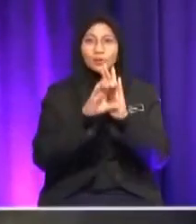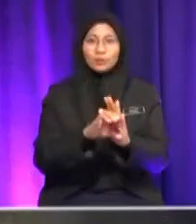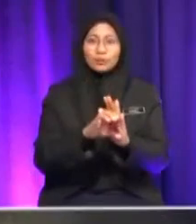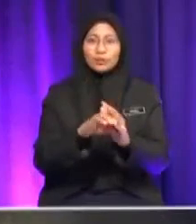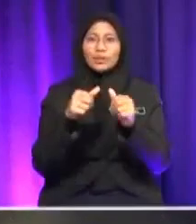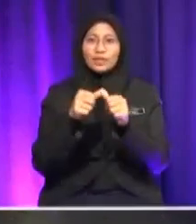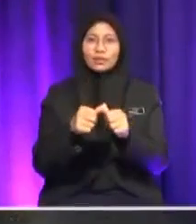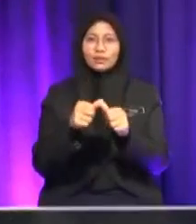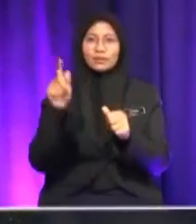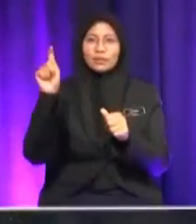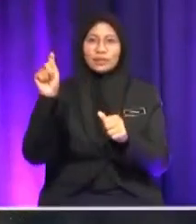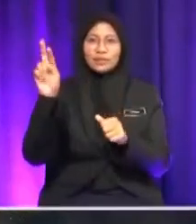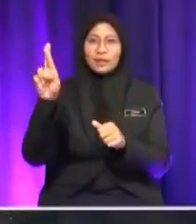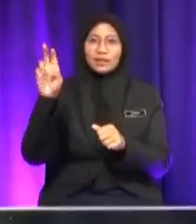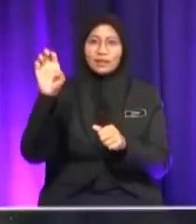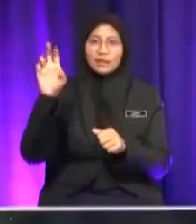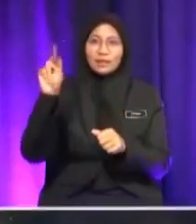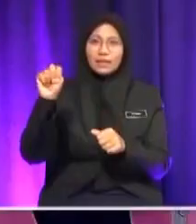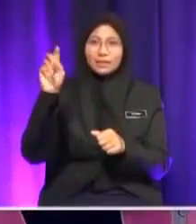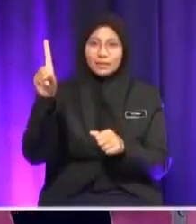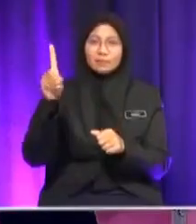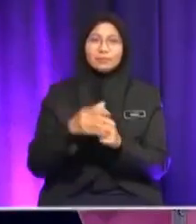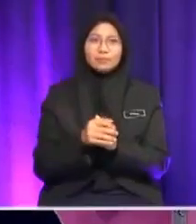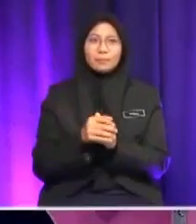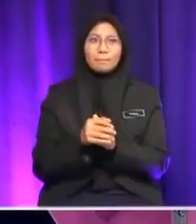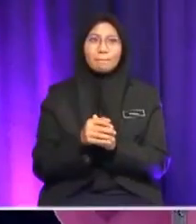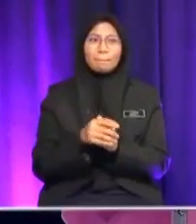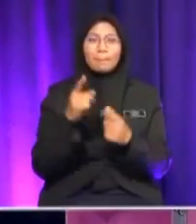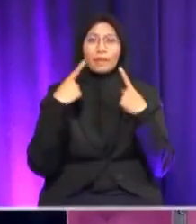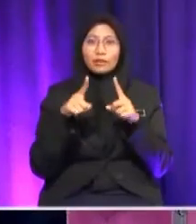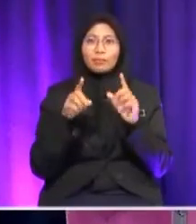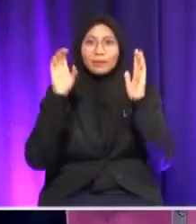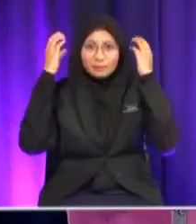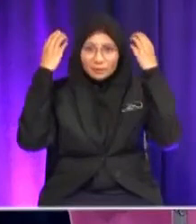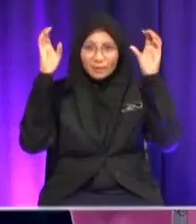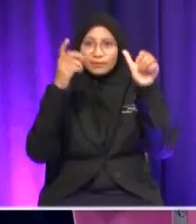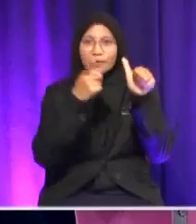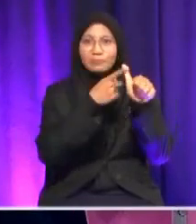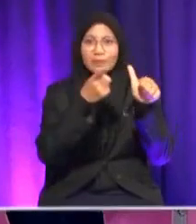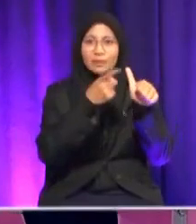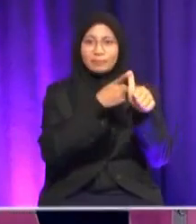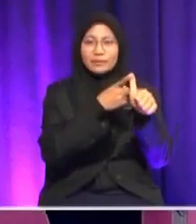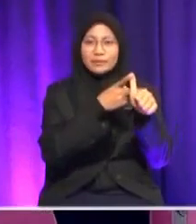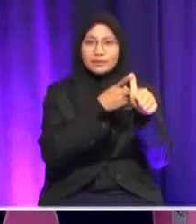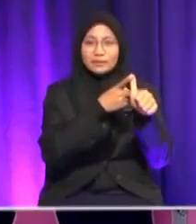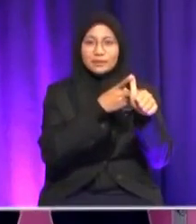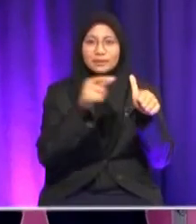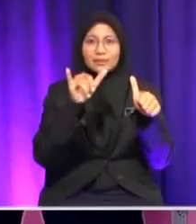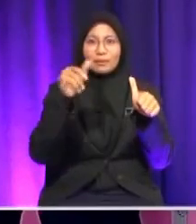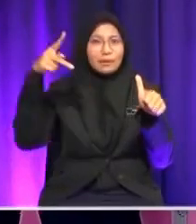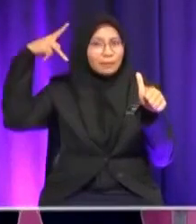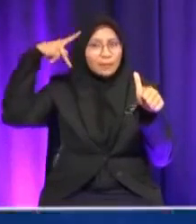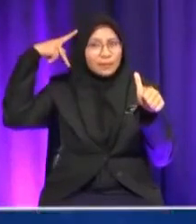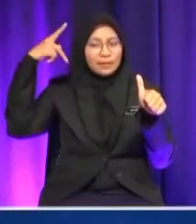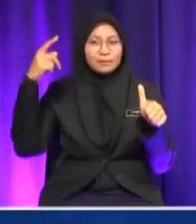trend. Mari kita lihat jawapan cikgu murid-murid. Jawapan cikgu pula. Yang pertama, tepat sekali jawapan yang telah pun diberi oleh Pritika.